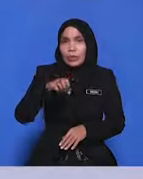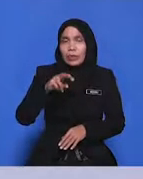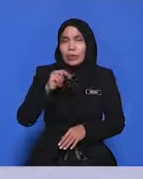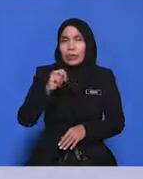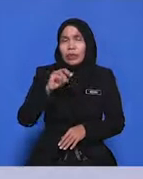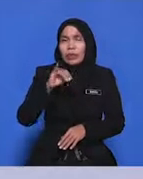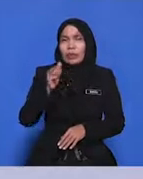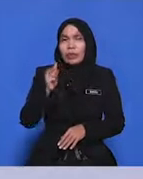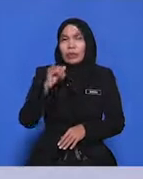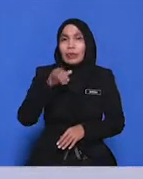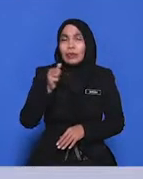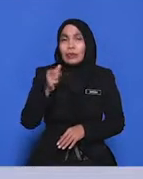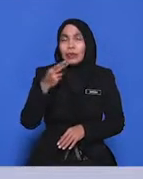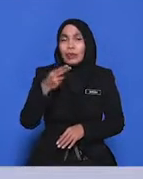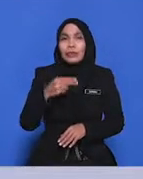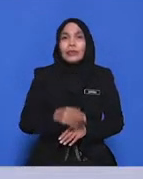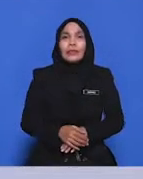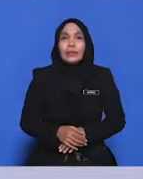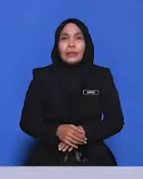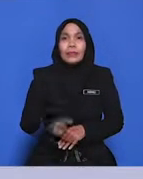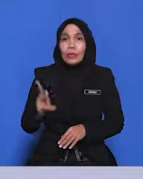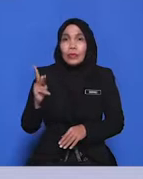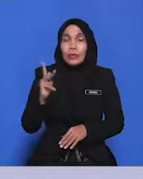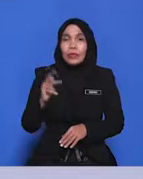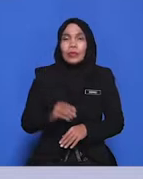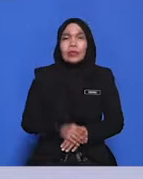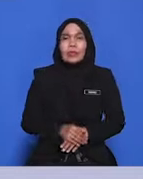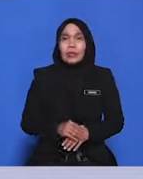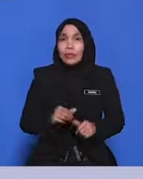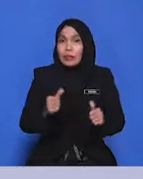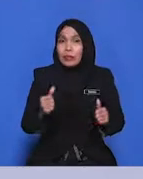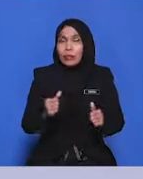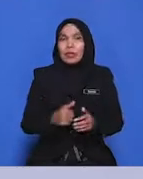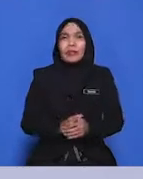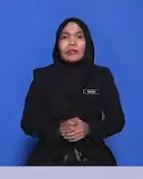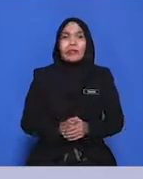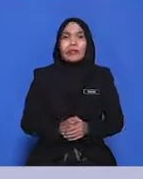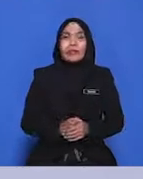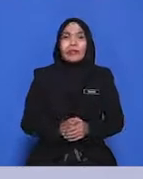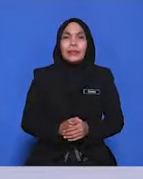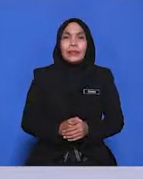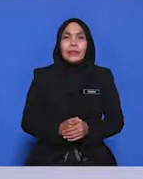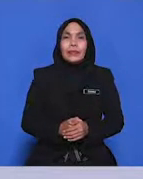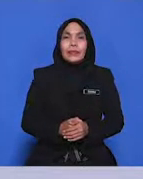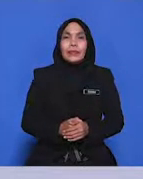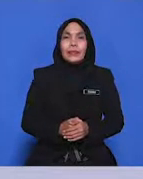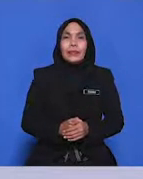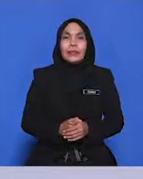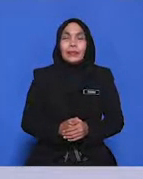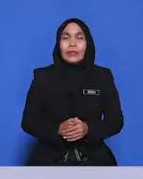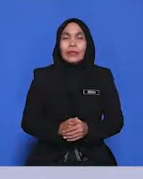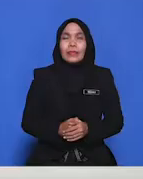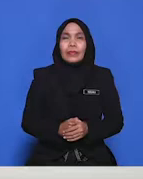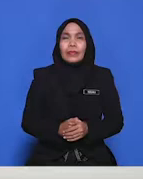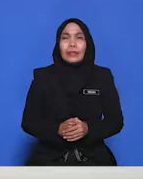kehebatan ajaran Islam yang sebenar. Identiti Islam yang sebenar hilang daripada diri dan jiwa raga